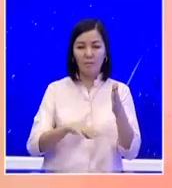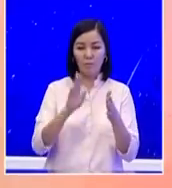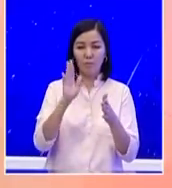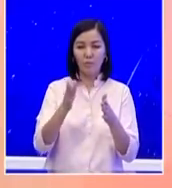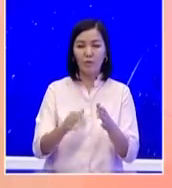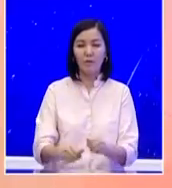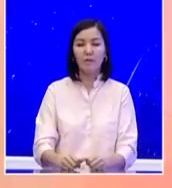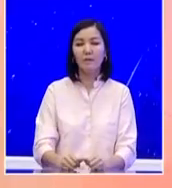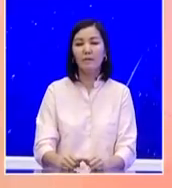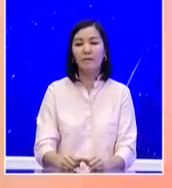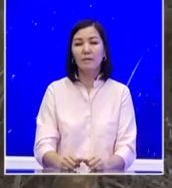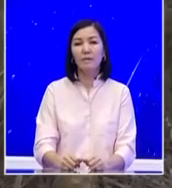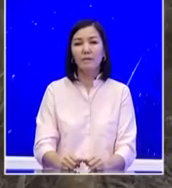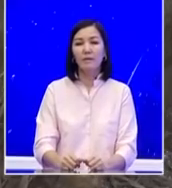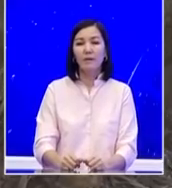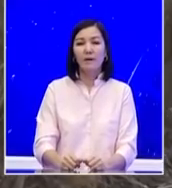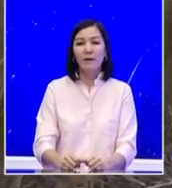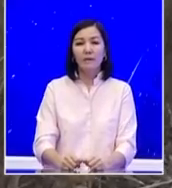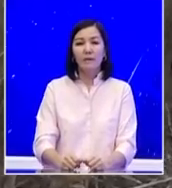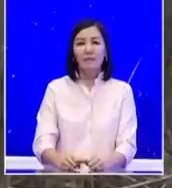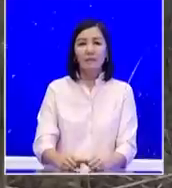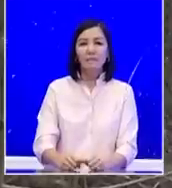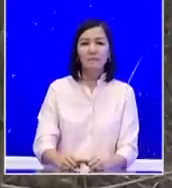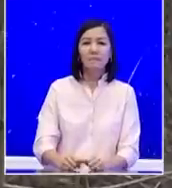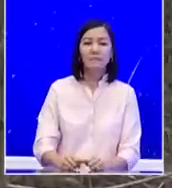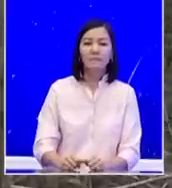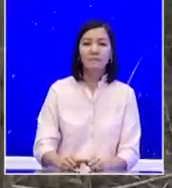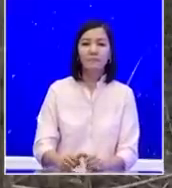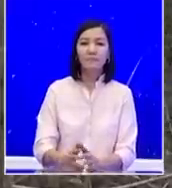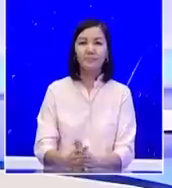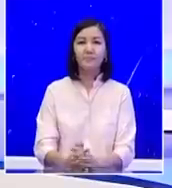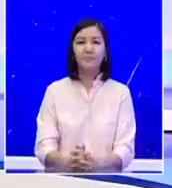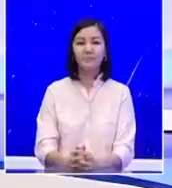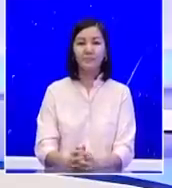айыппұл тағайындалады. Әмина Құдайберген, Нұржан Мұқанов, Жетісу арнасы.